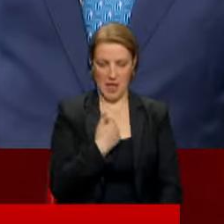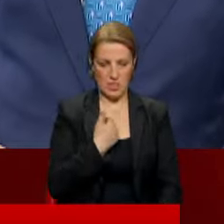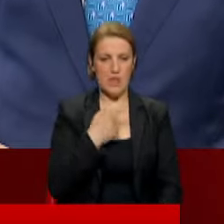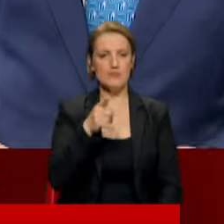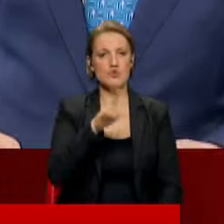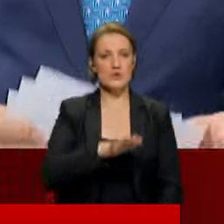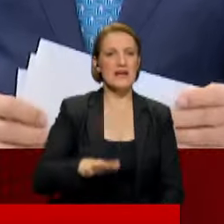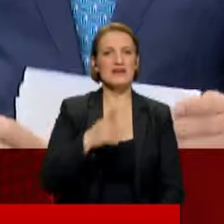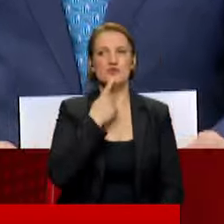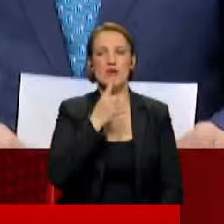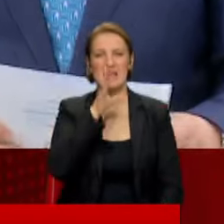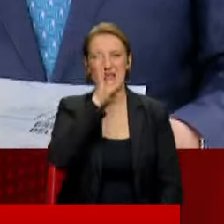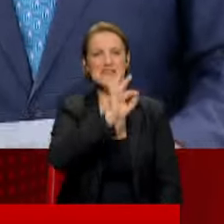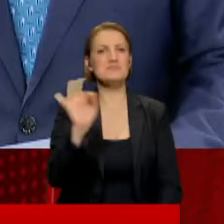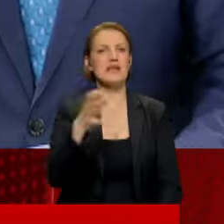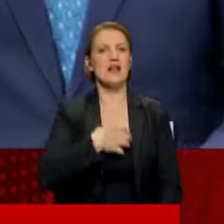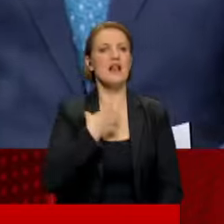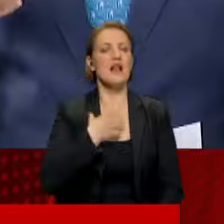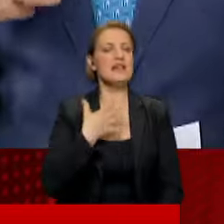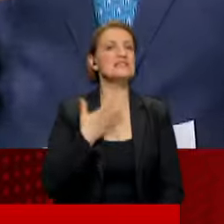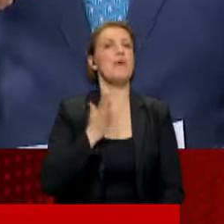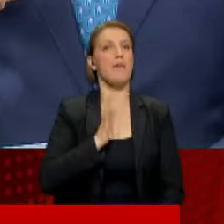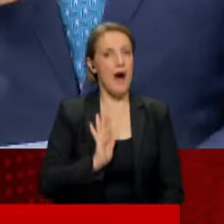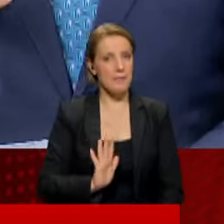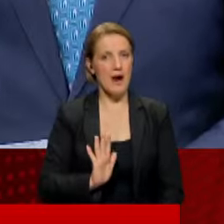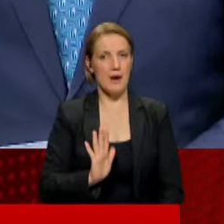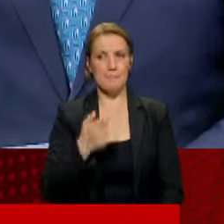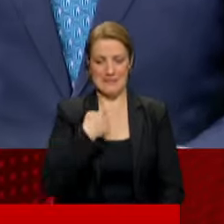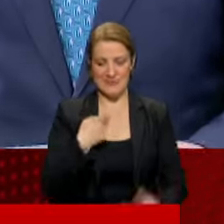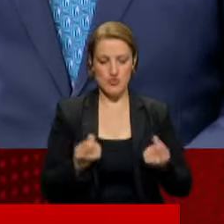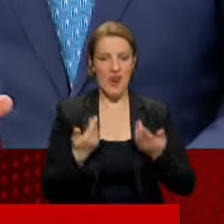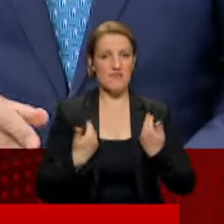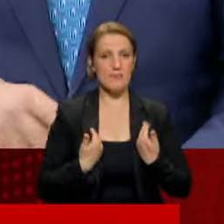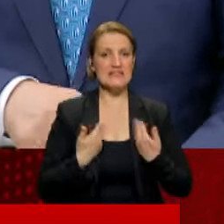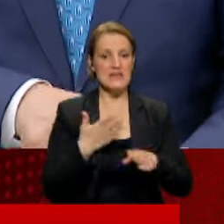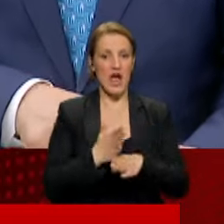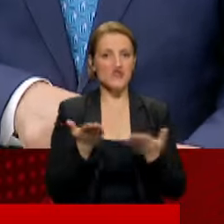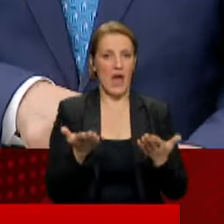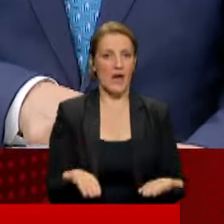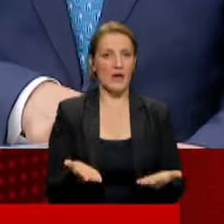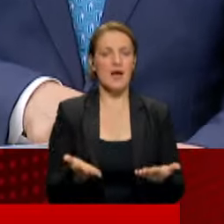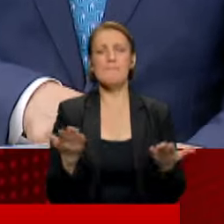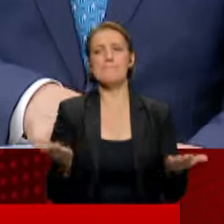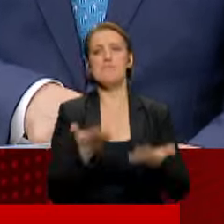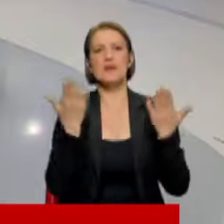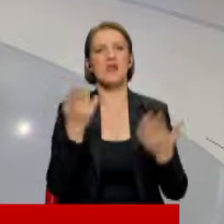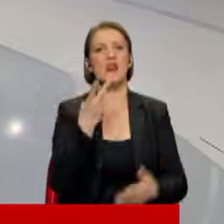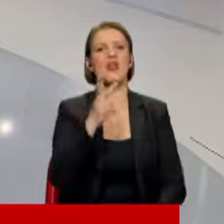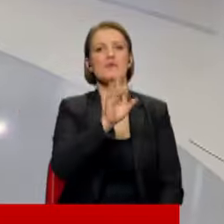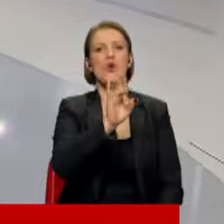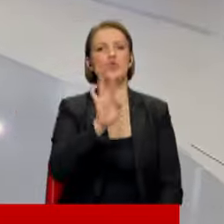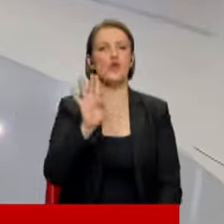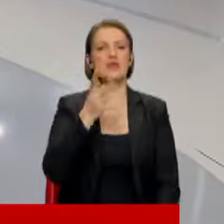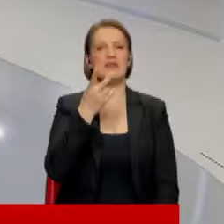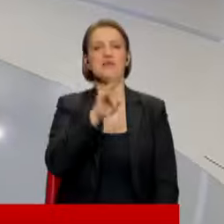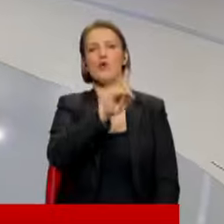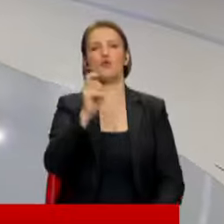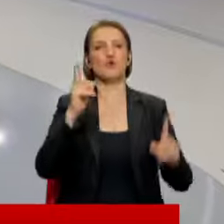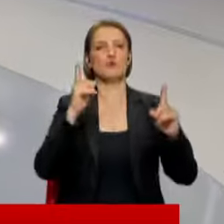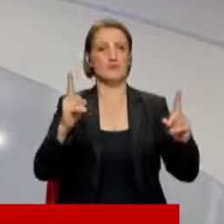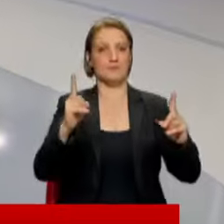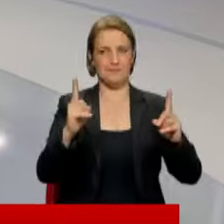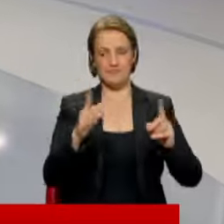bunları söyleyip kimseyi endişelendirmek istemem ama bu bizim görevimiz gerçek mesela bizim 2014 20119